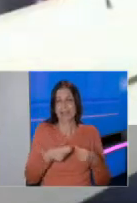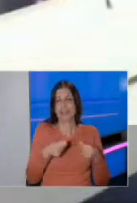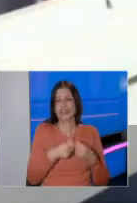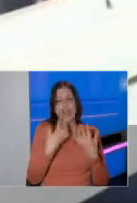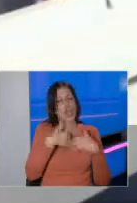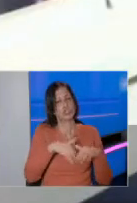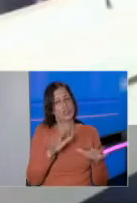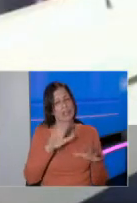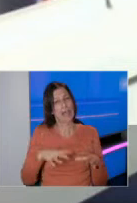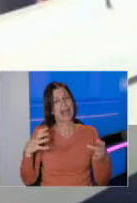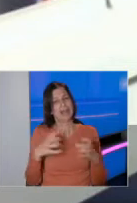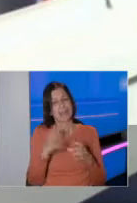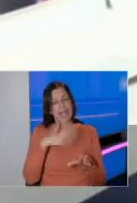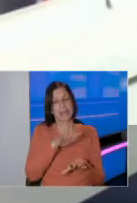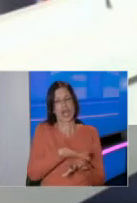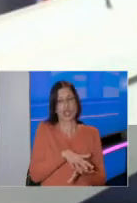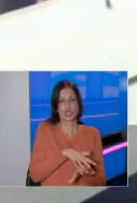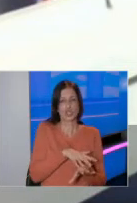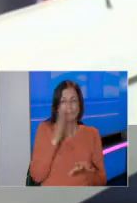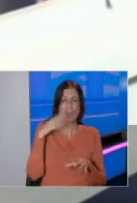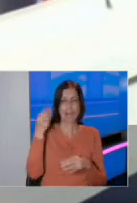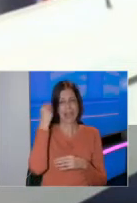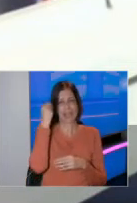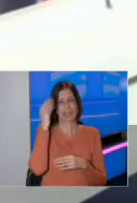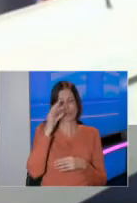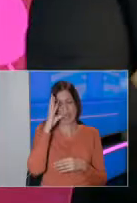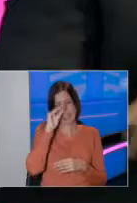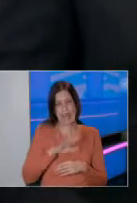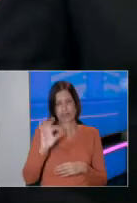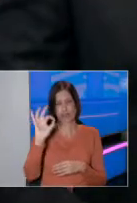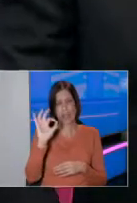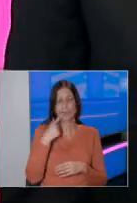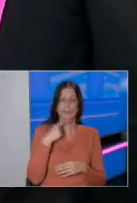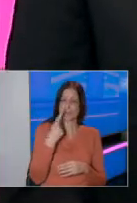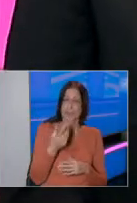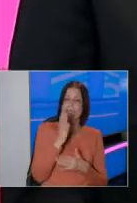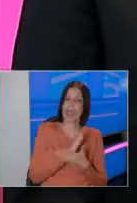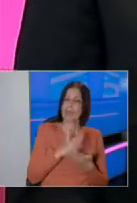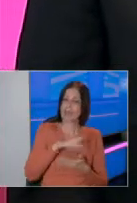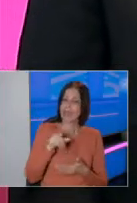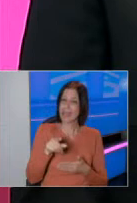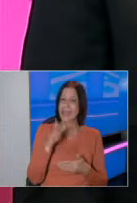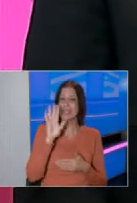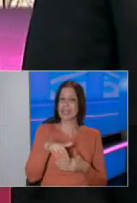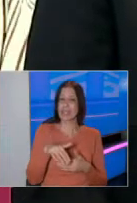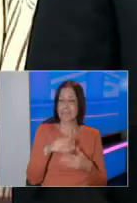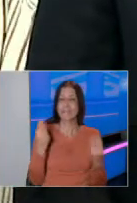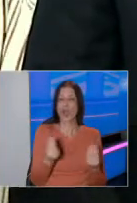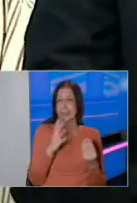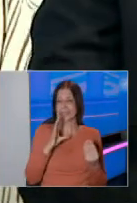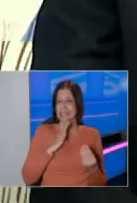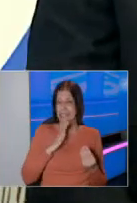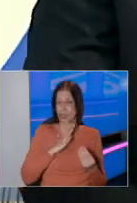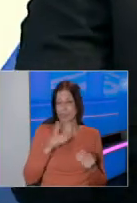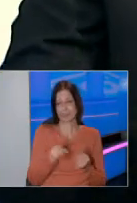גם החברתי, גם הרגשי וגם האקדמי שלהם. כן, וצריך גם לומר שחלק מהילדים הללו מוגדרים גם בגורמי סיכון, כך